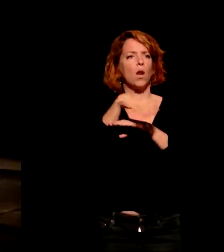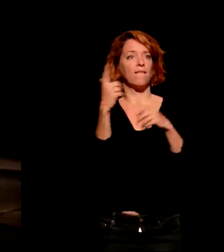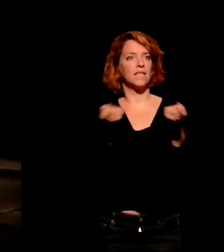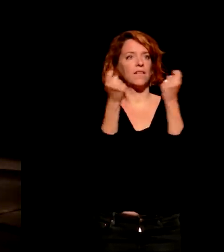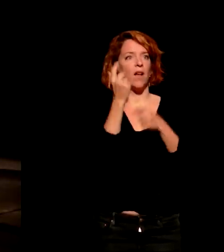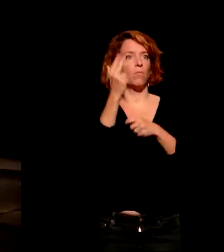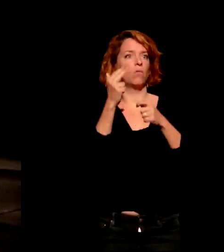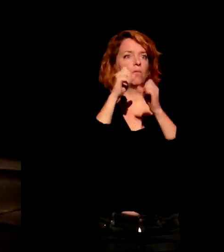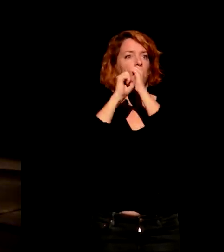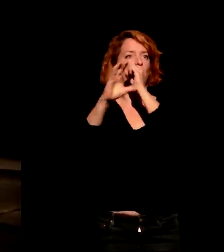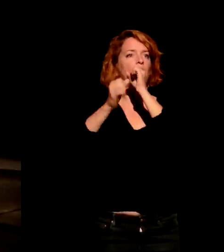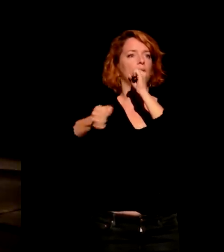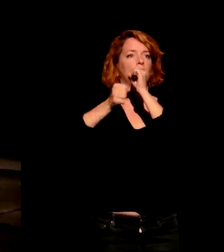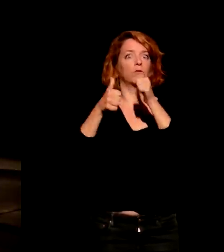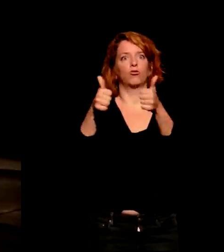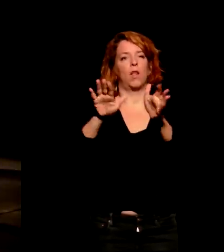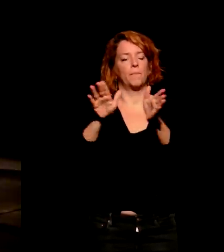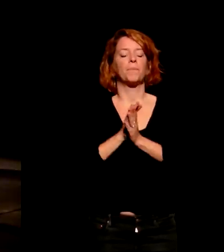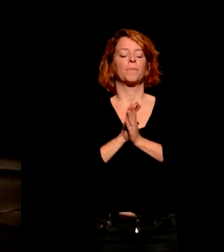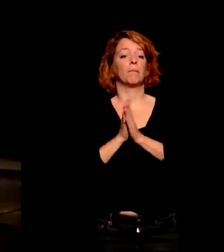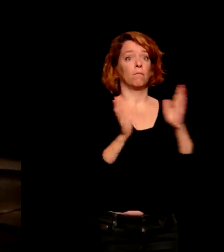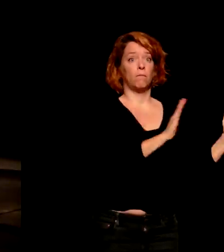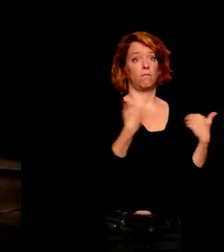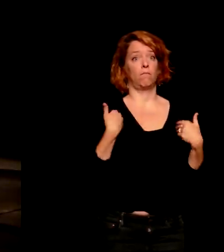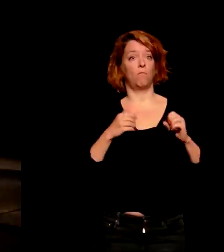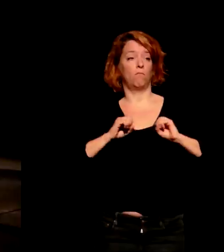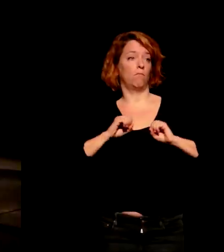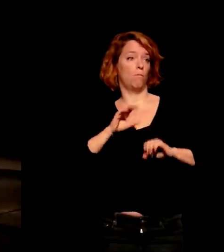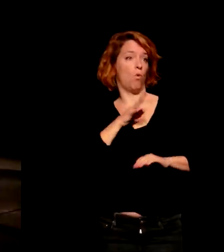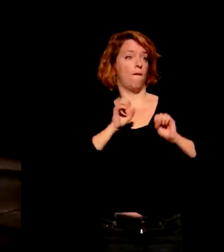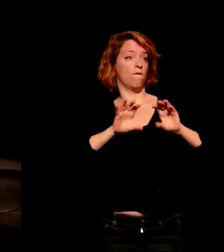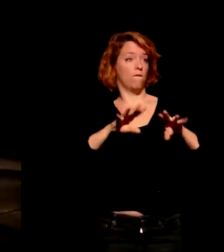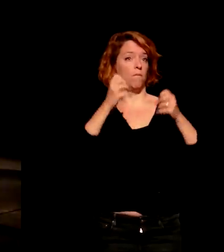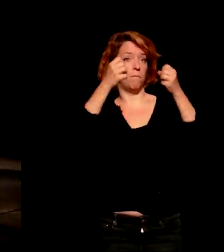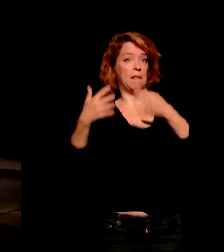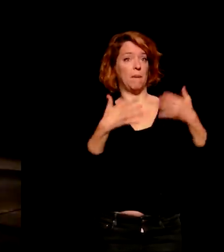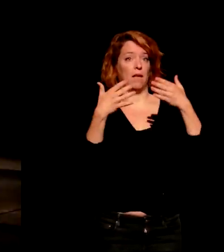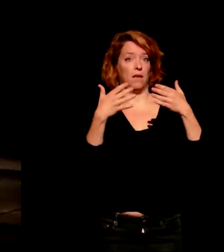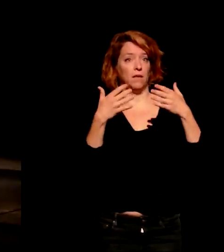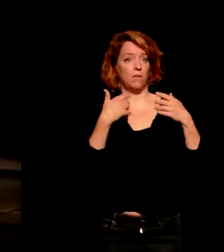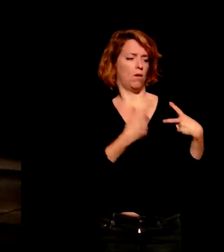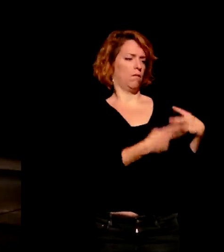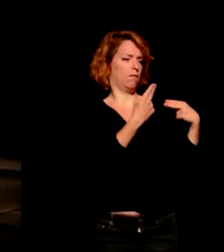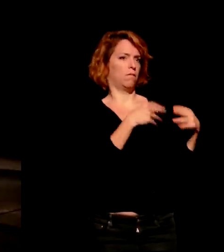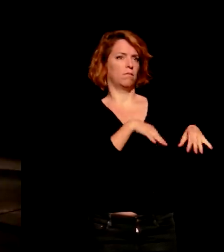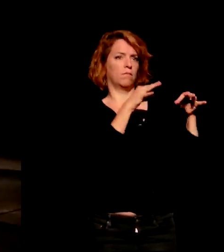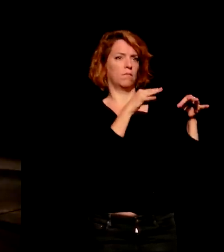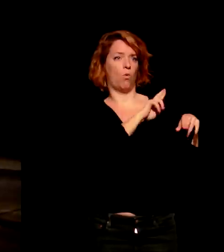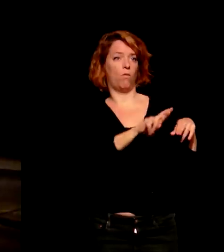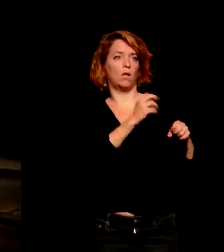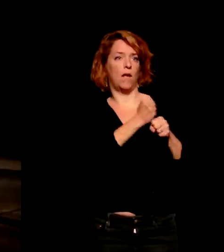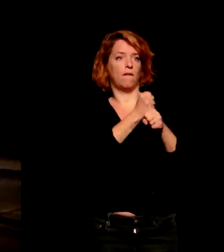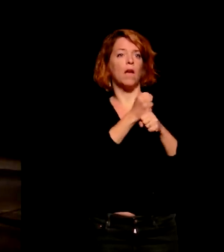absolument formidable. Je suis prof de maths. Je suis en disponibilité, mais je reprends le 1er septembre. Je ne sais pas s'il y a des matheux dans la